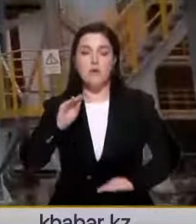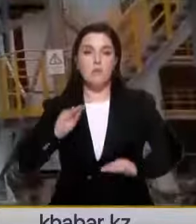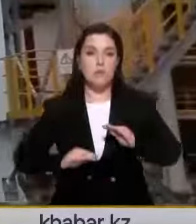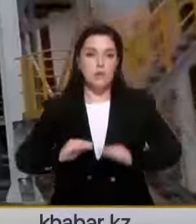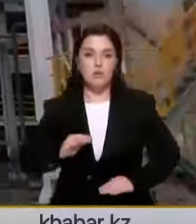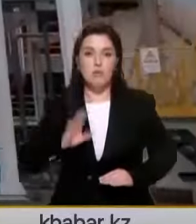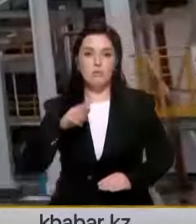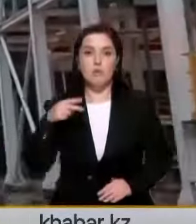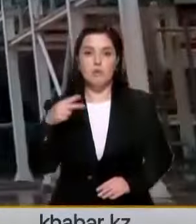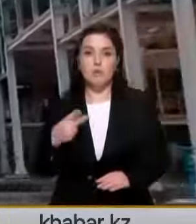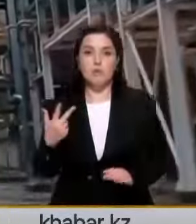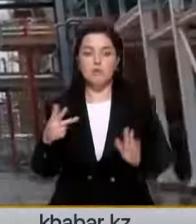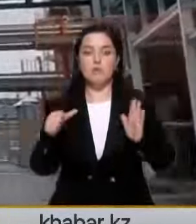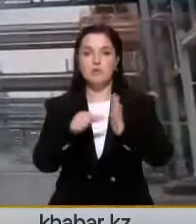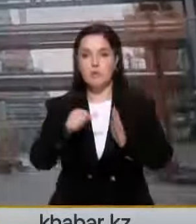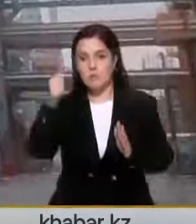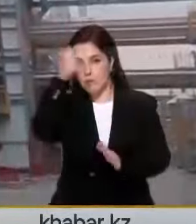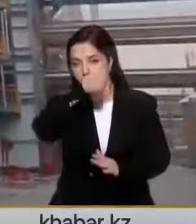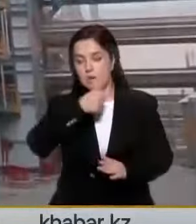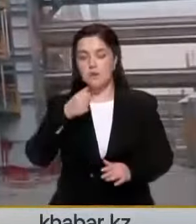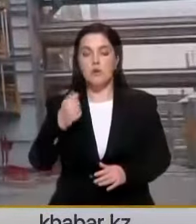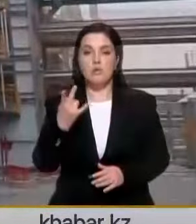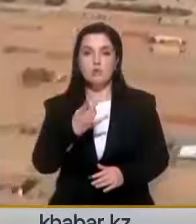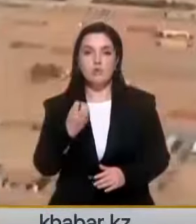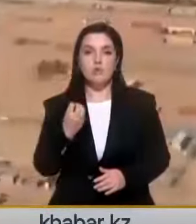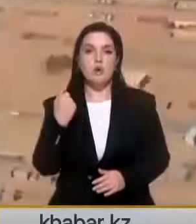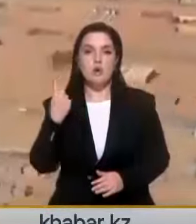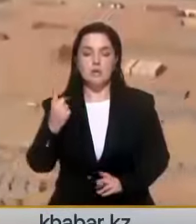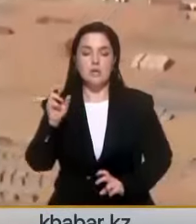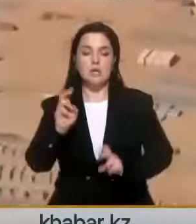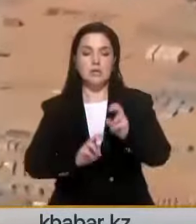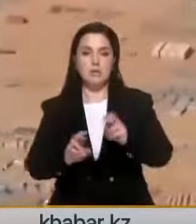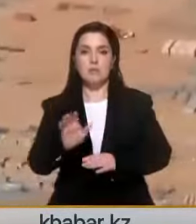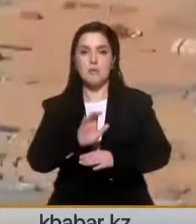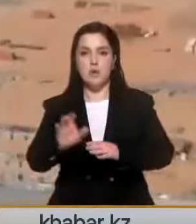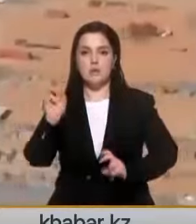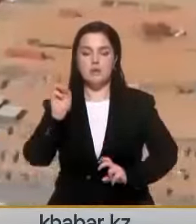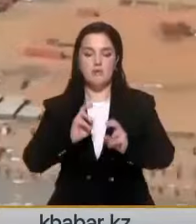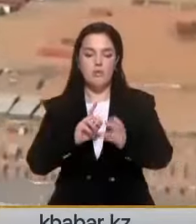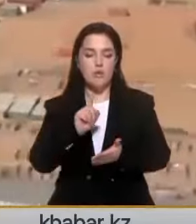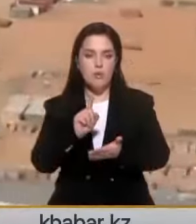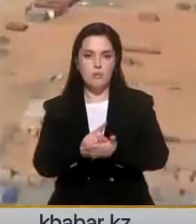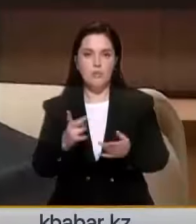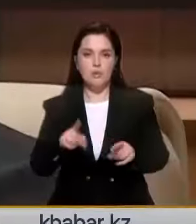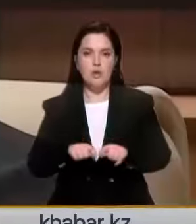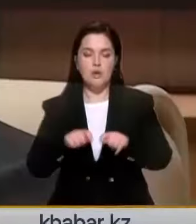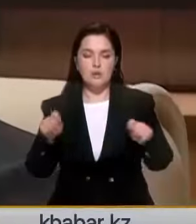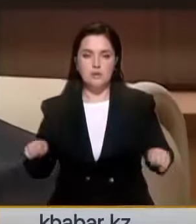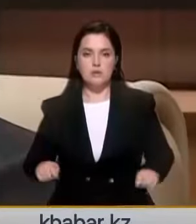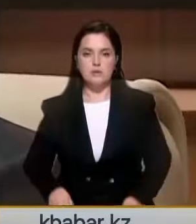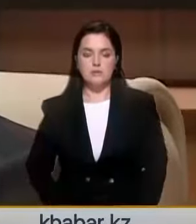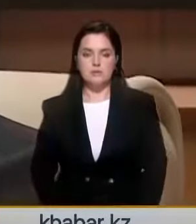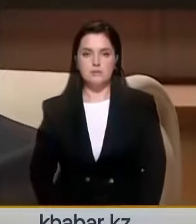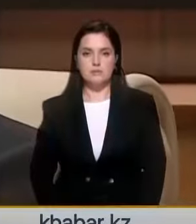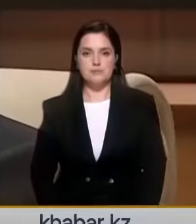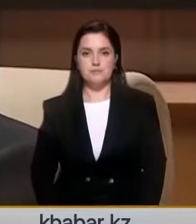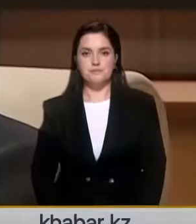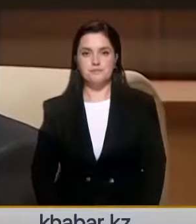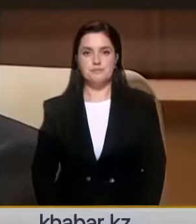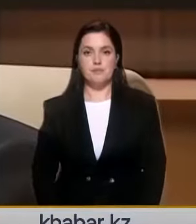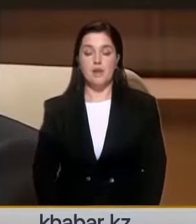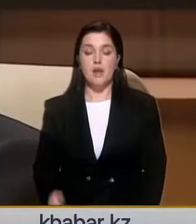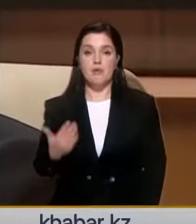2036 году Поэтому стране нужен ещ один нефтеперерабатывающий завод заявил алмасадам Салиев вы